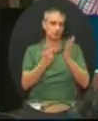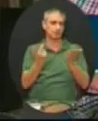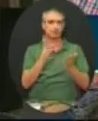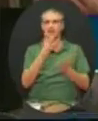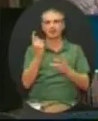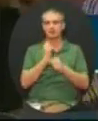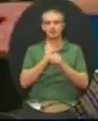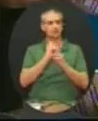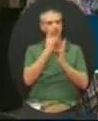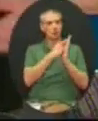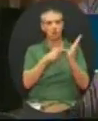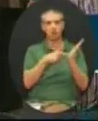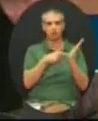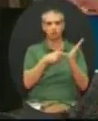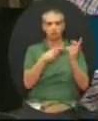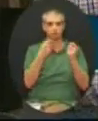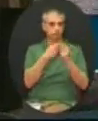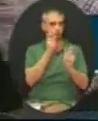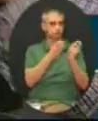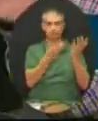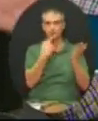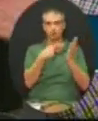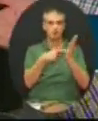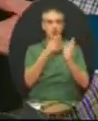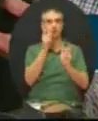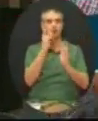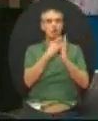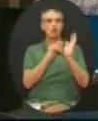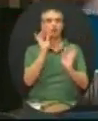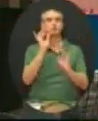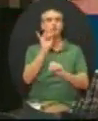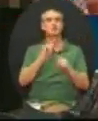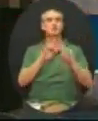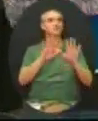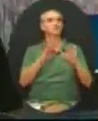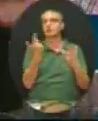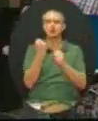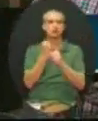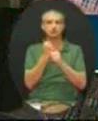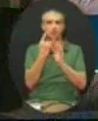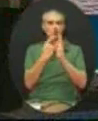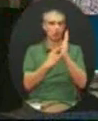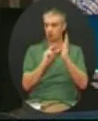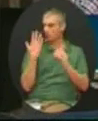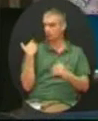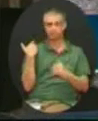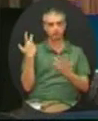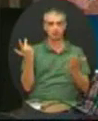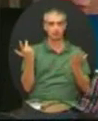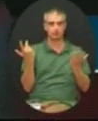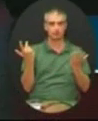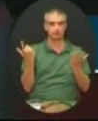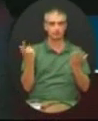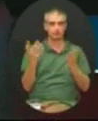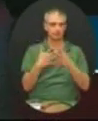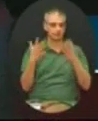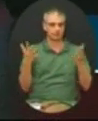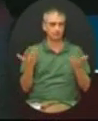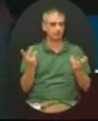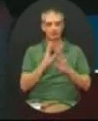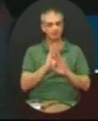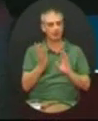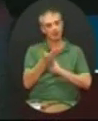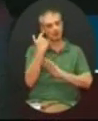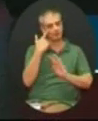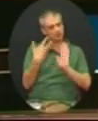איך היא תחוקק חוקים שנוגעים לאזרחים, נניח חוק הסתה נגד גזענות, איך היא תחוקק כזה חוק? היא חוקקה אותו לא מזמן, ואולי הם חוקים שמרחיבים, בלי